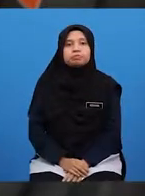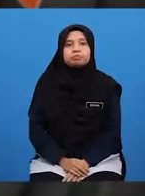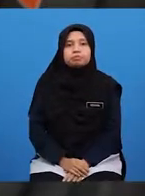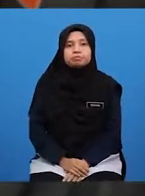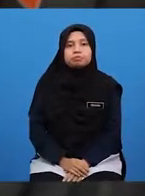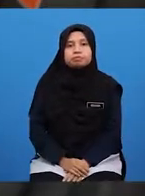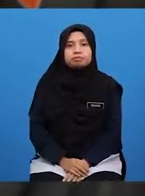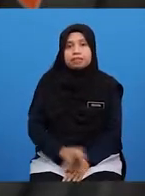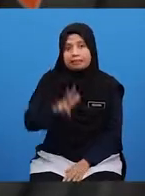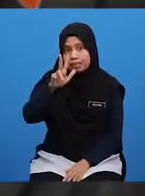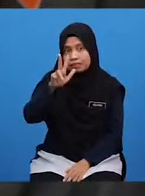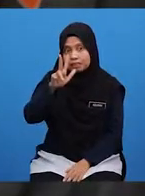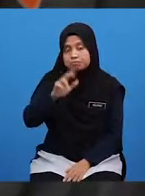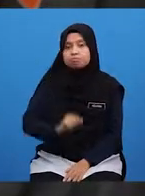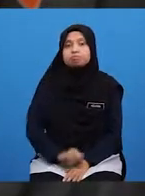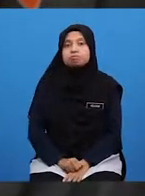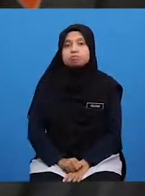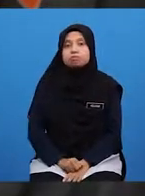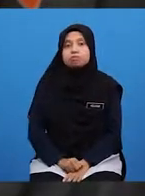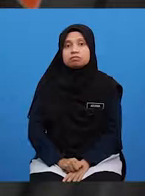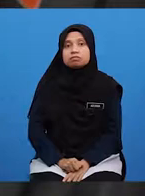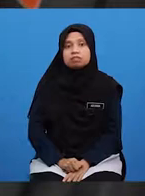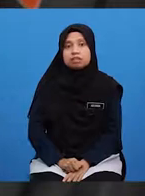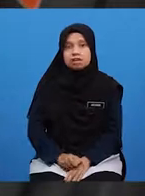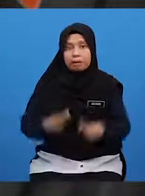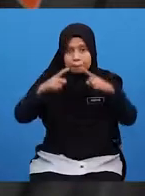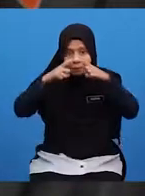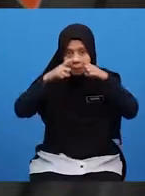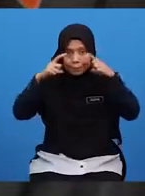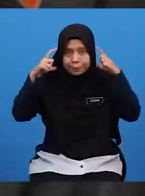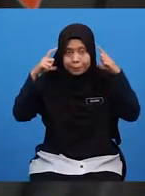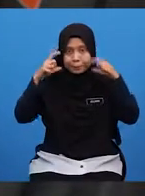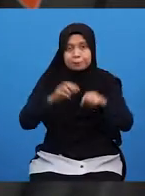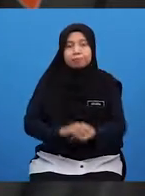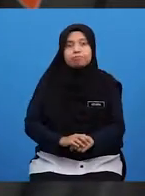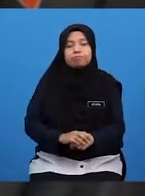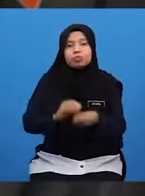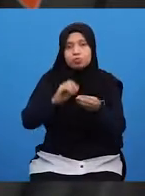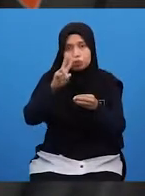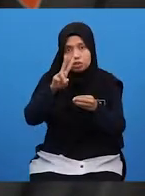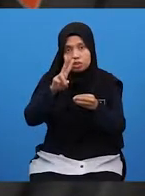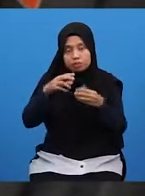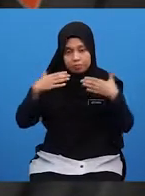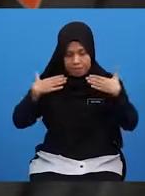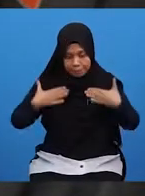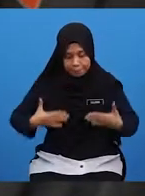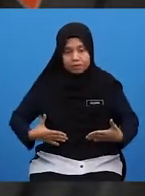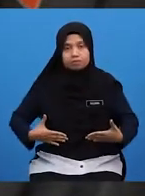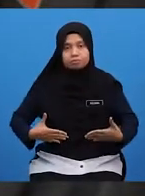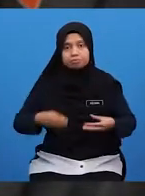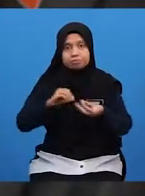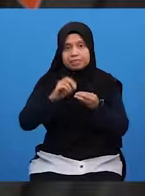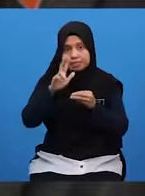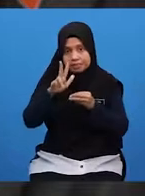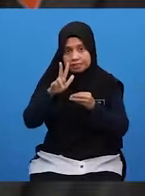Tiga alat pelindungan diri ialah pelitup muka, kedua apron,